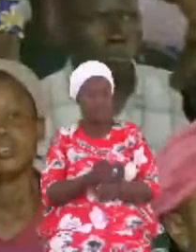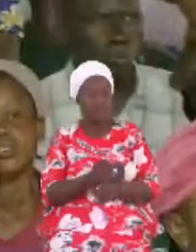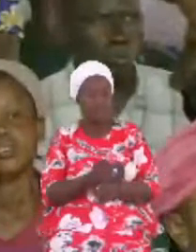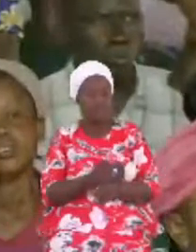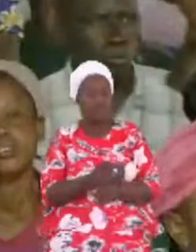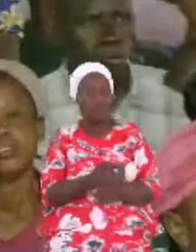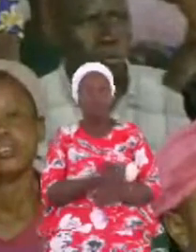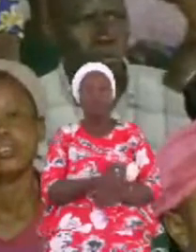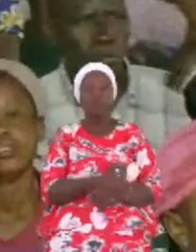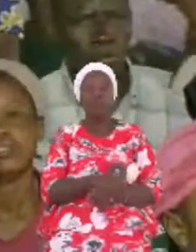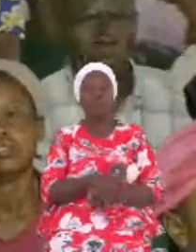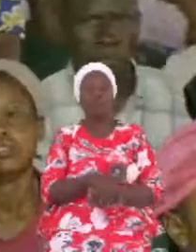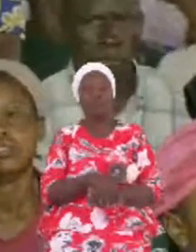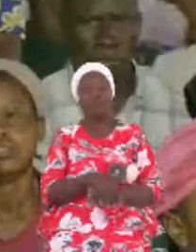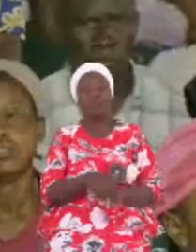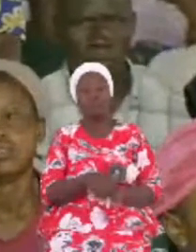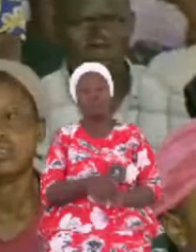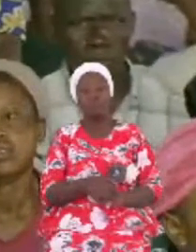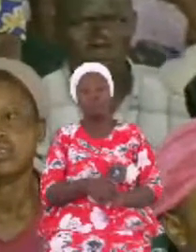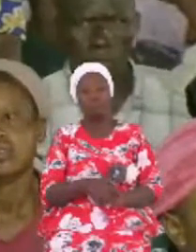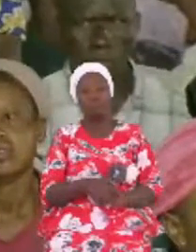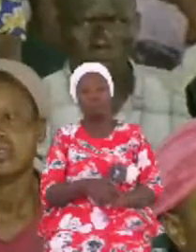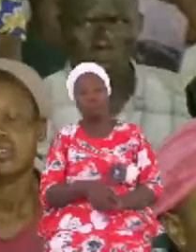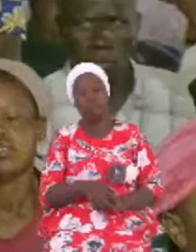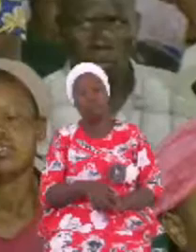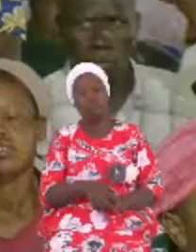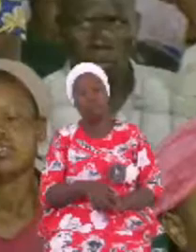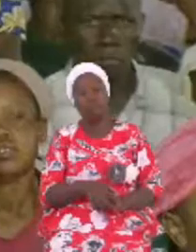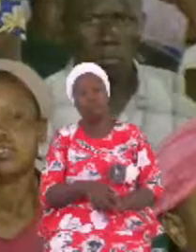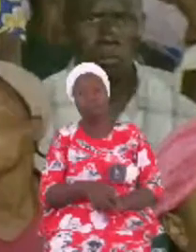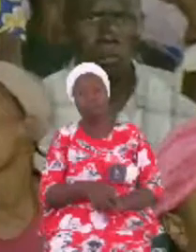Notez tout et remplissez correctement les fiches.